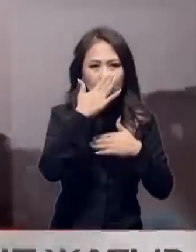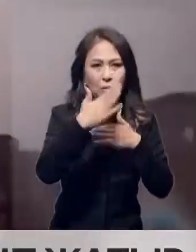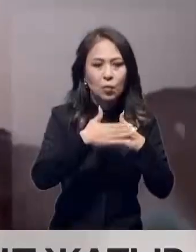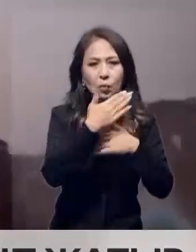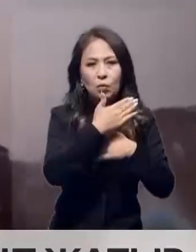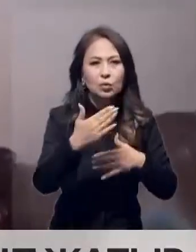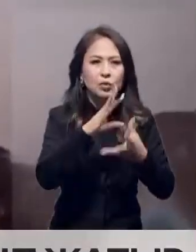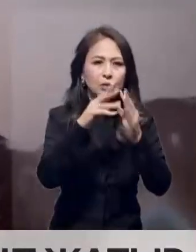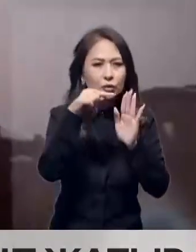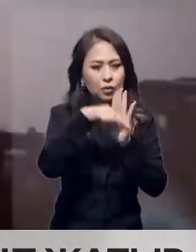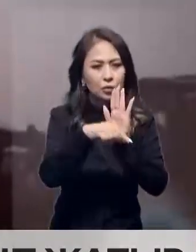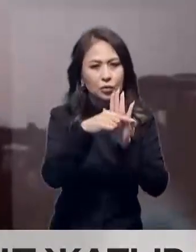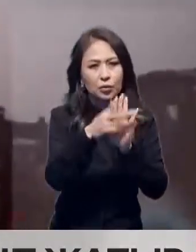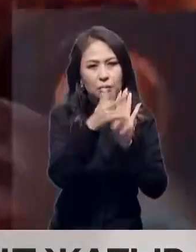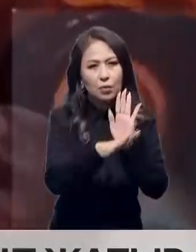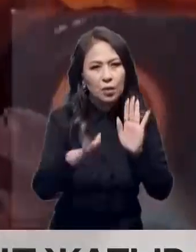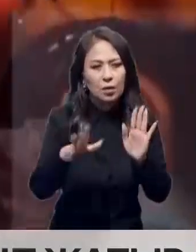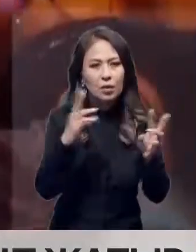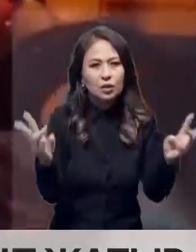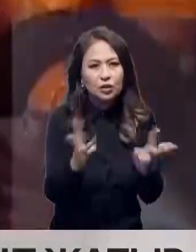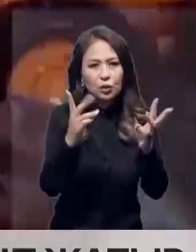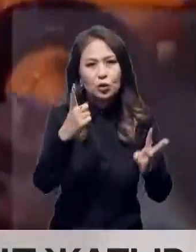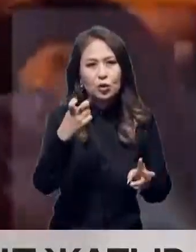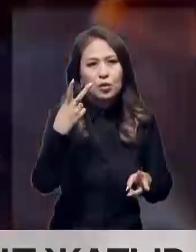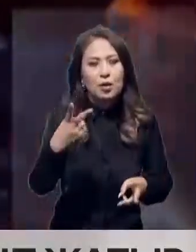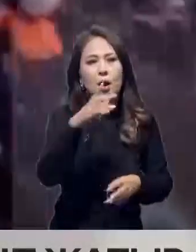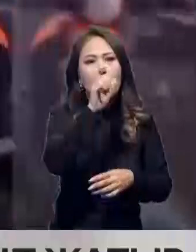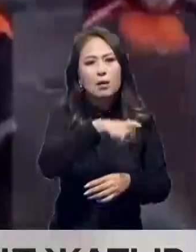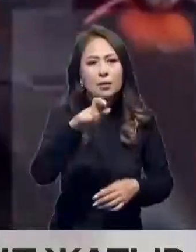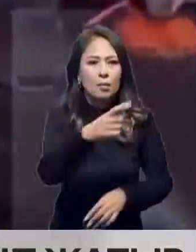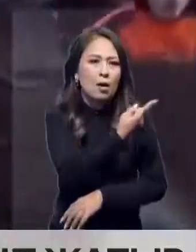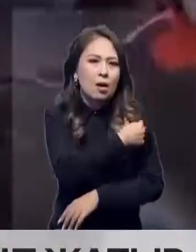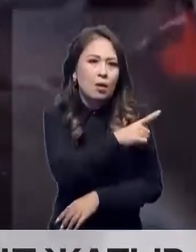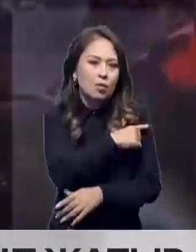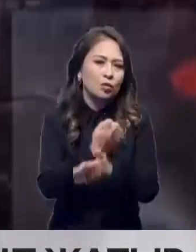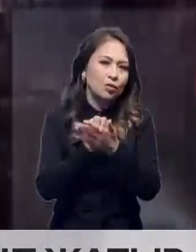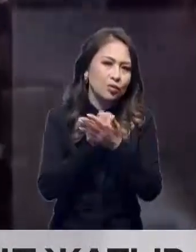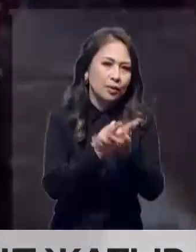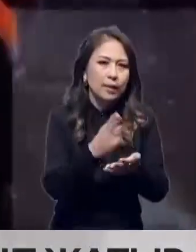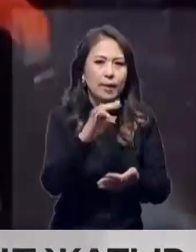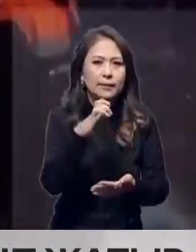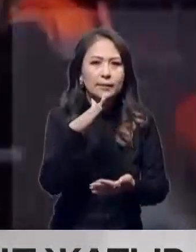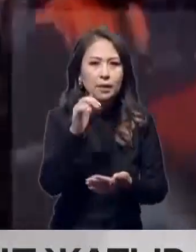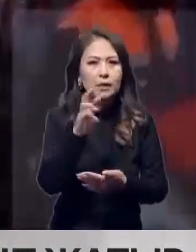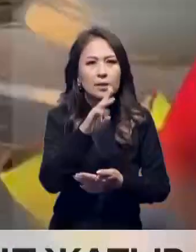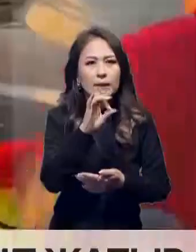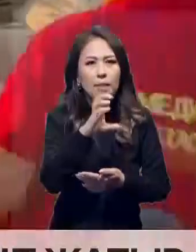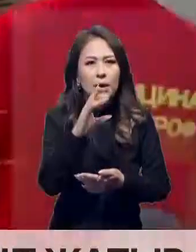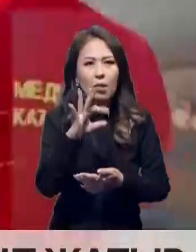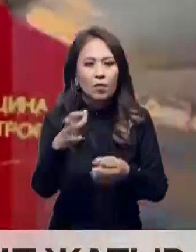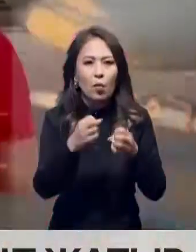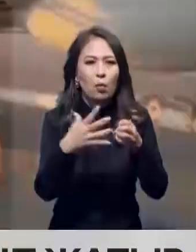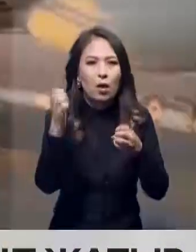35-ке жетті. Оның ішінде үшеуі бала, күйік шалған 102 адам ауруханада жатыр. Дағыстан басшысы Сергей Меликов